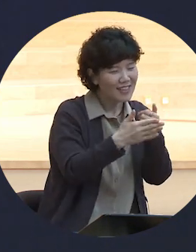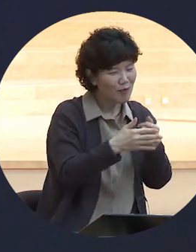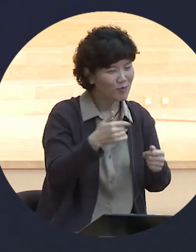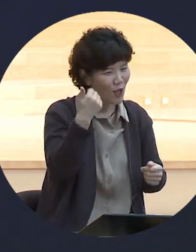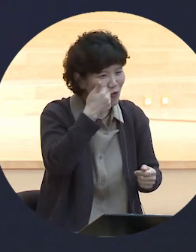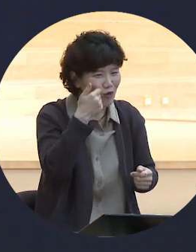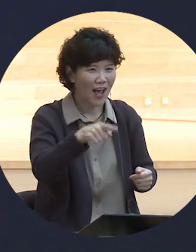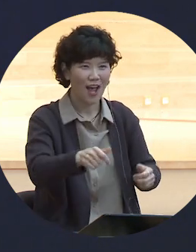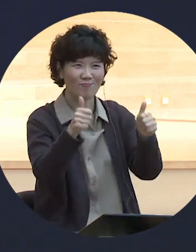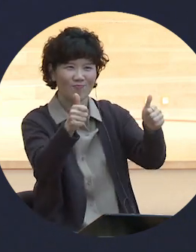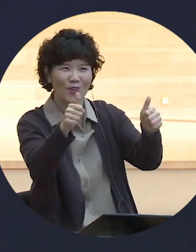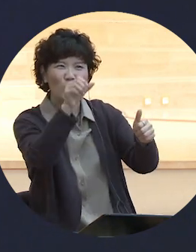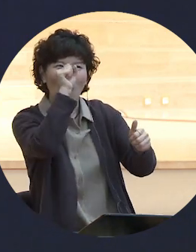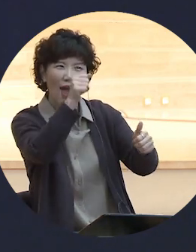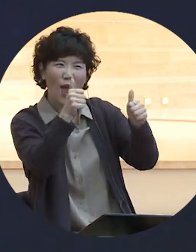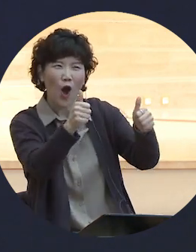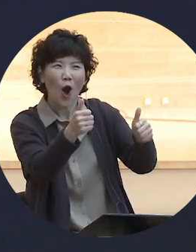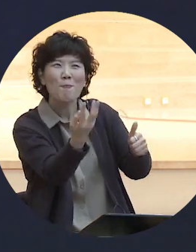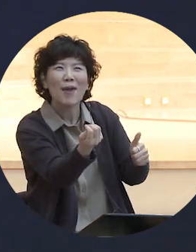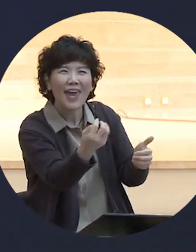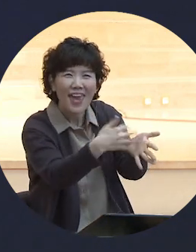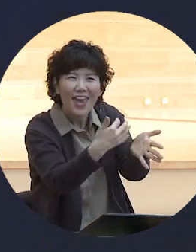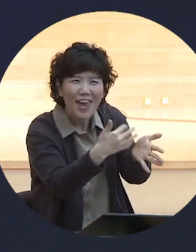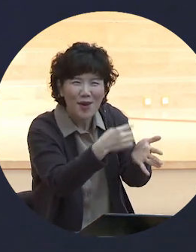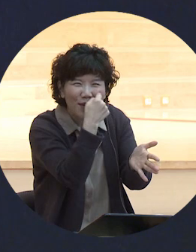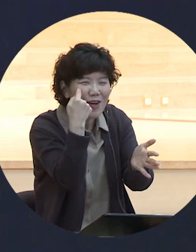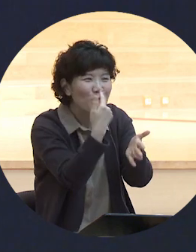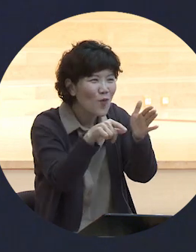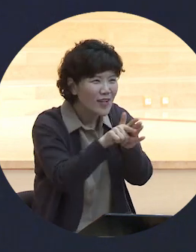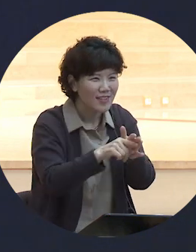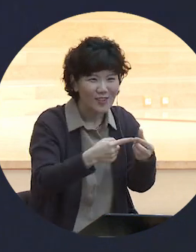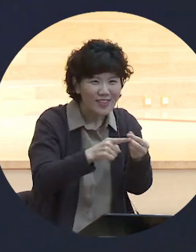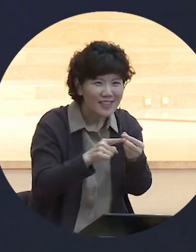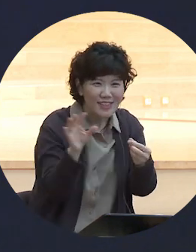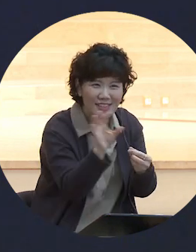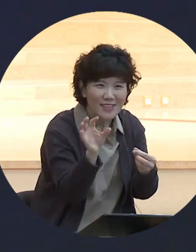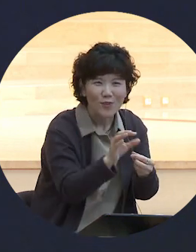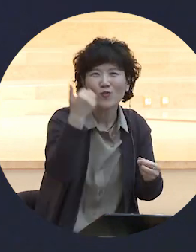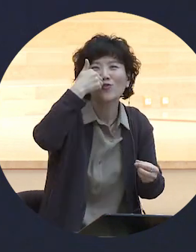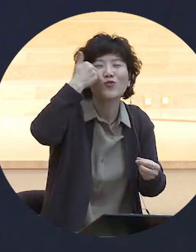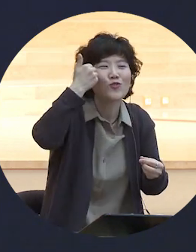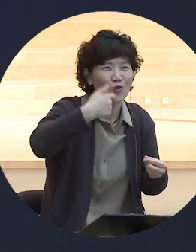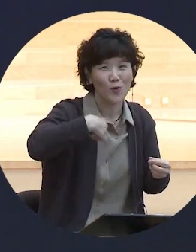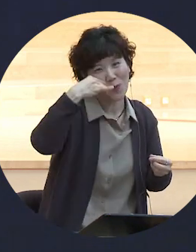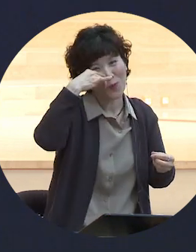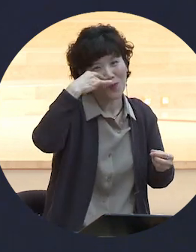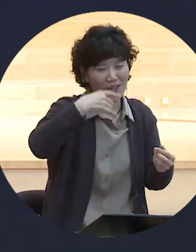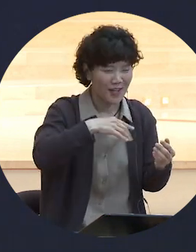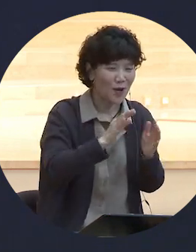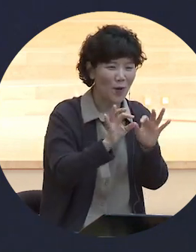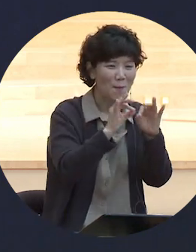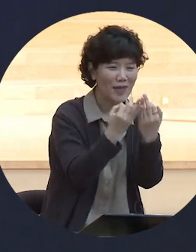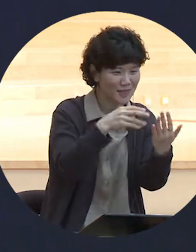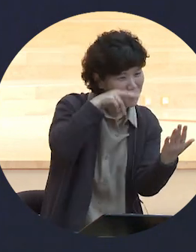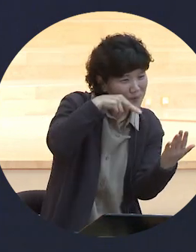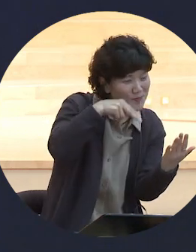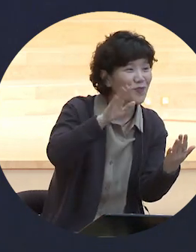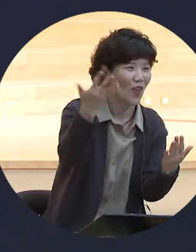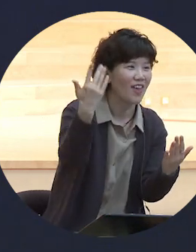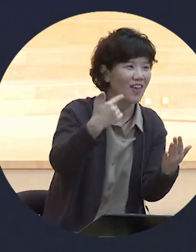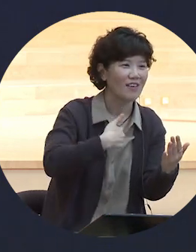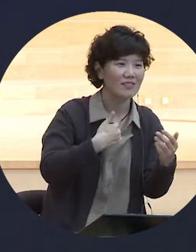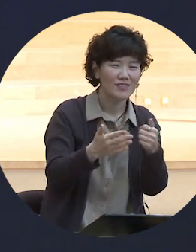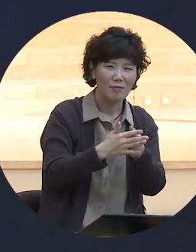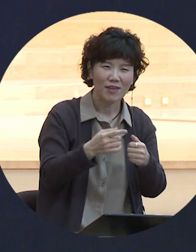누가 좋아요 몇 명 눌렀나 한번 보고 막 그죠? 댓글 누가 달았나 막 살펴보고 막 뭐 이렇게 되어지잖아요. 제가 올린 글에 이제